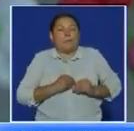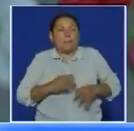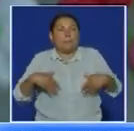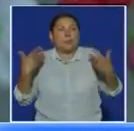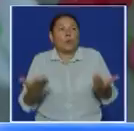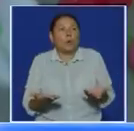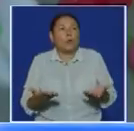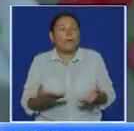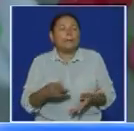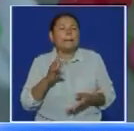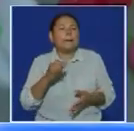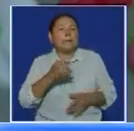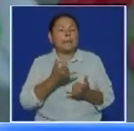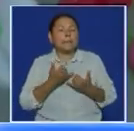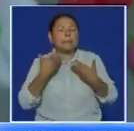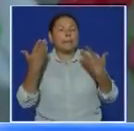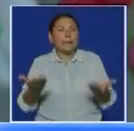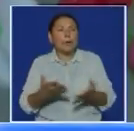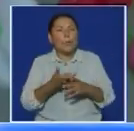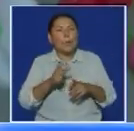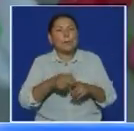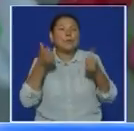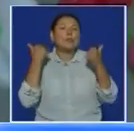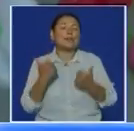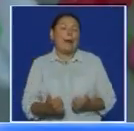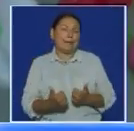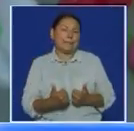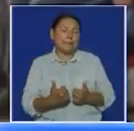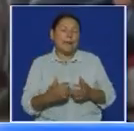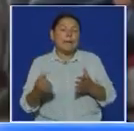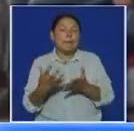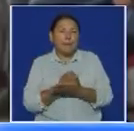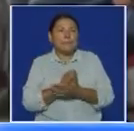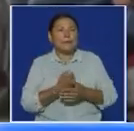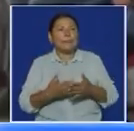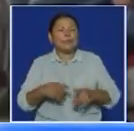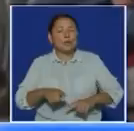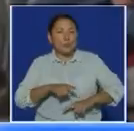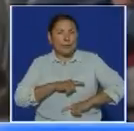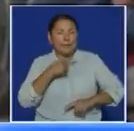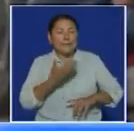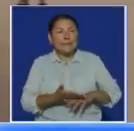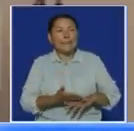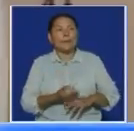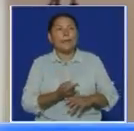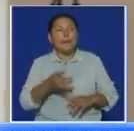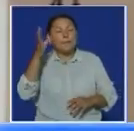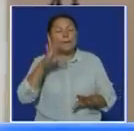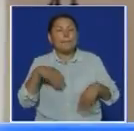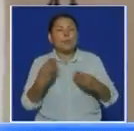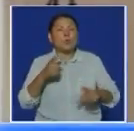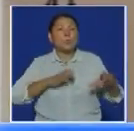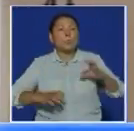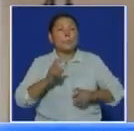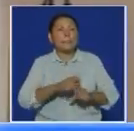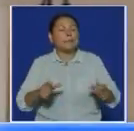ұжым ілгері тілек, болашақта өте жақсы табыстарға жете берсін. Колледж модульдік, дуалдық жүйемен білім береді. Студенттердің